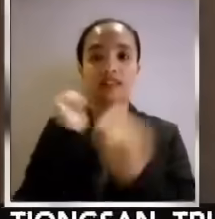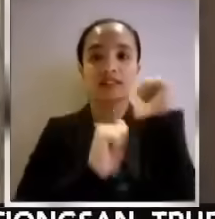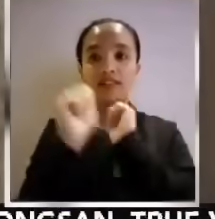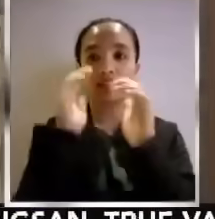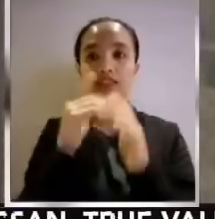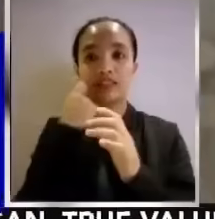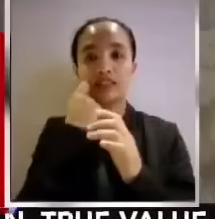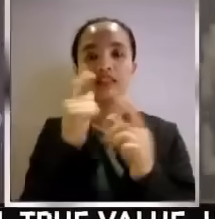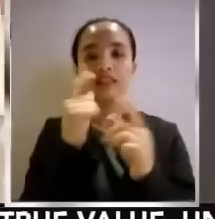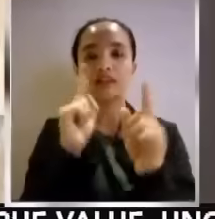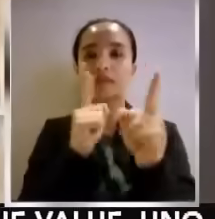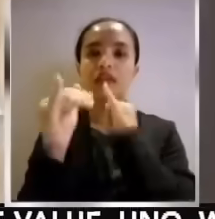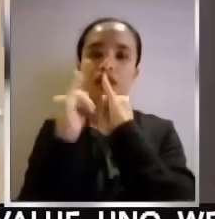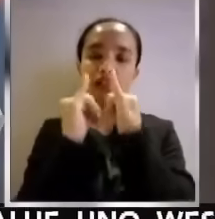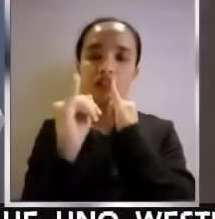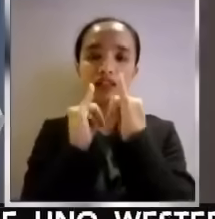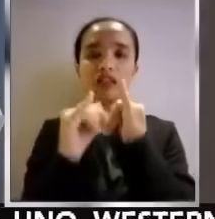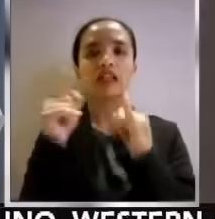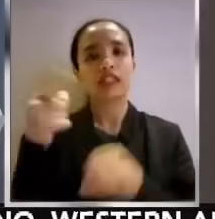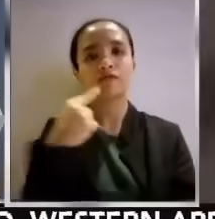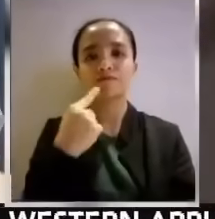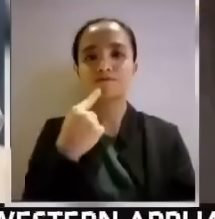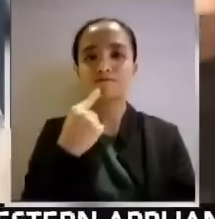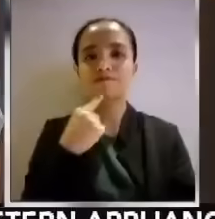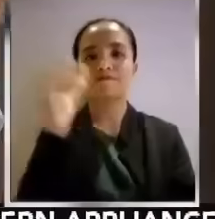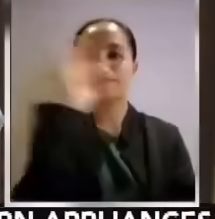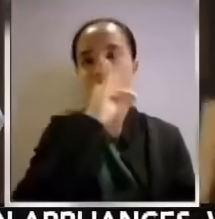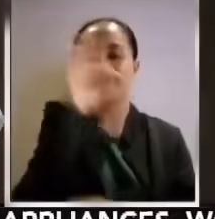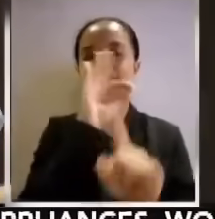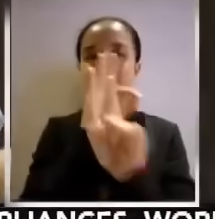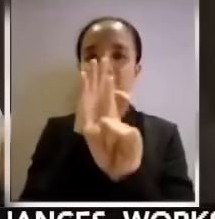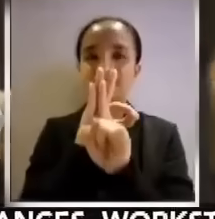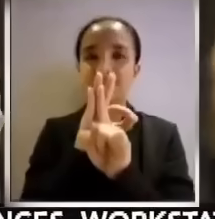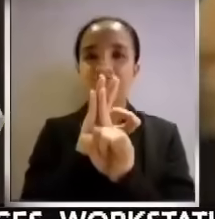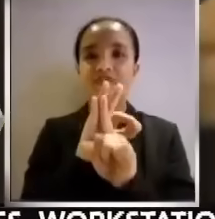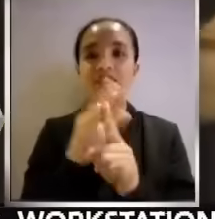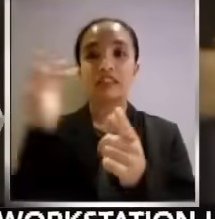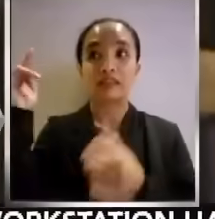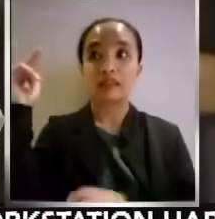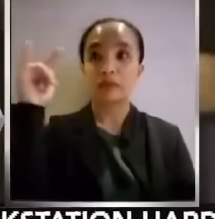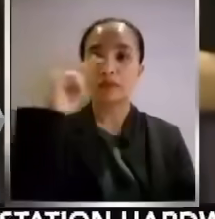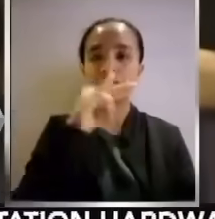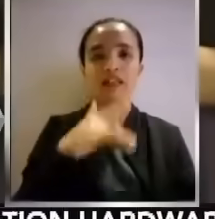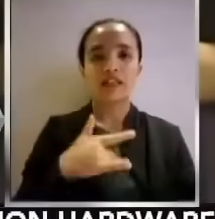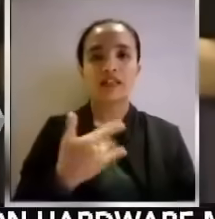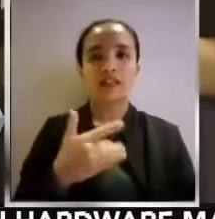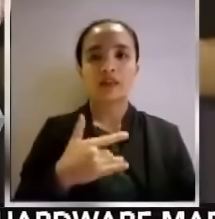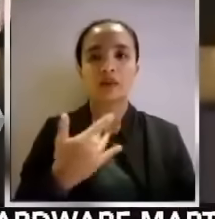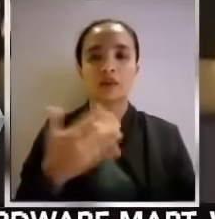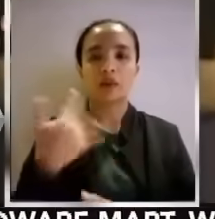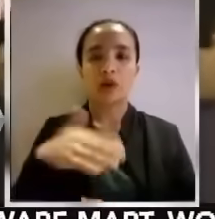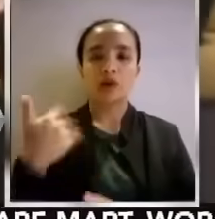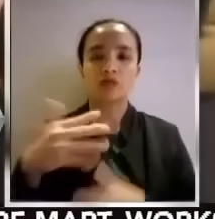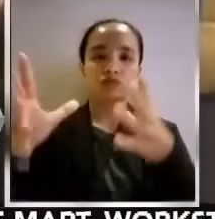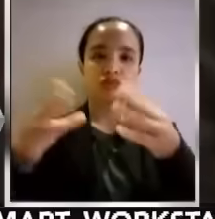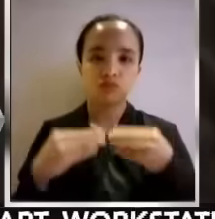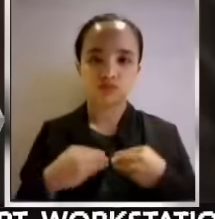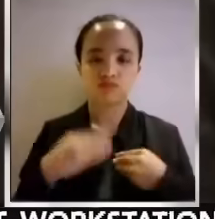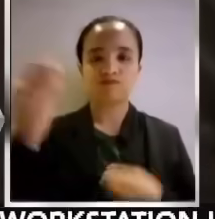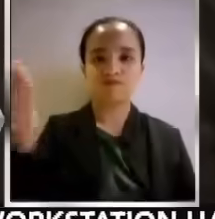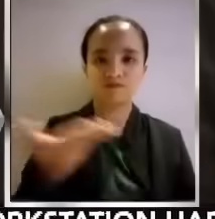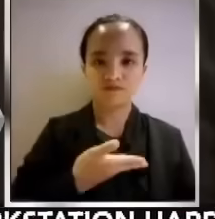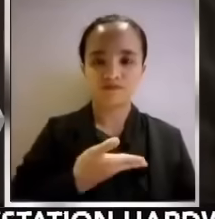ni Seojun na na-miss niya ang kanyang Pinoy fans na sa airport pa lang ay mainit na ang pagtanggap sa kanya. Nagkwento rin siya tungkol